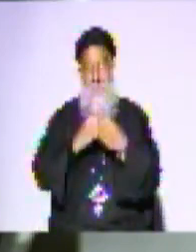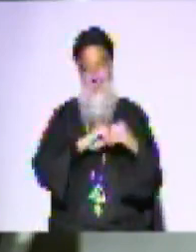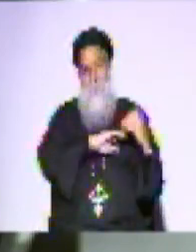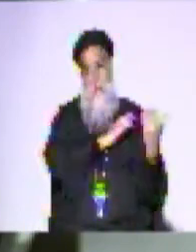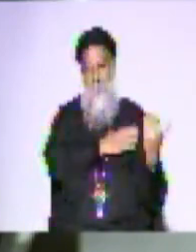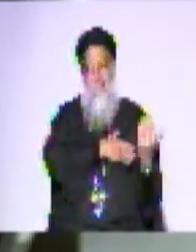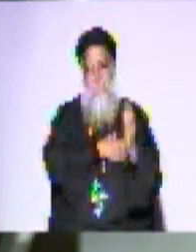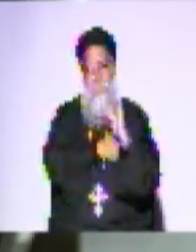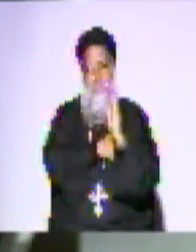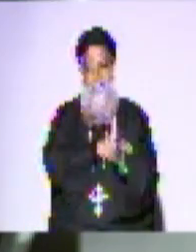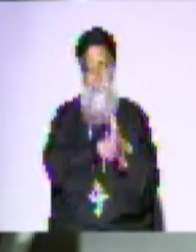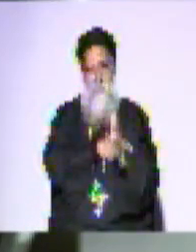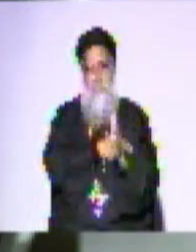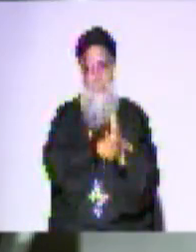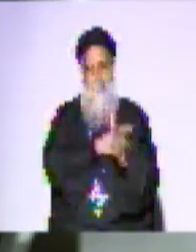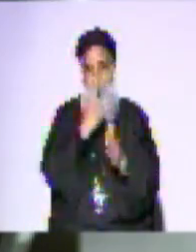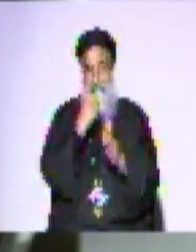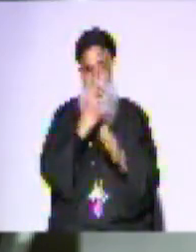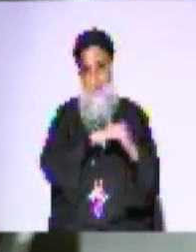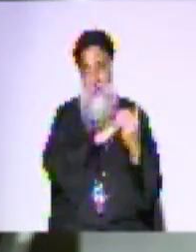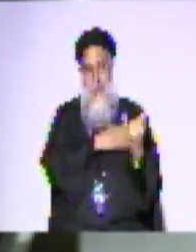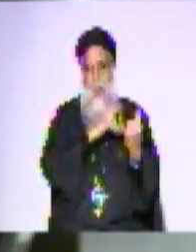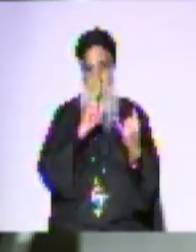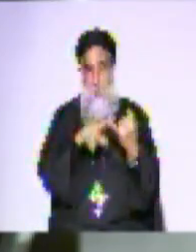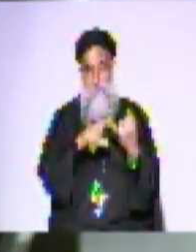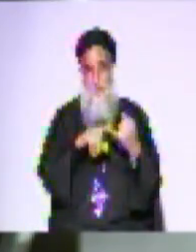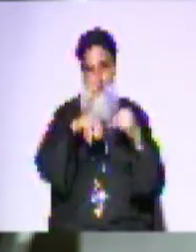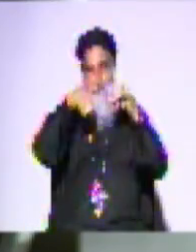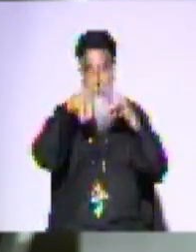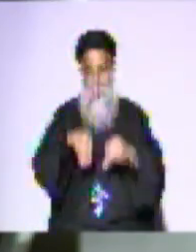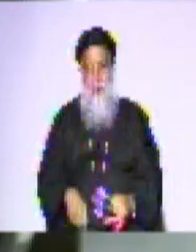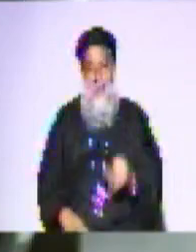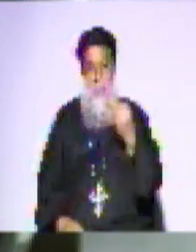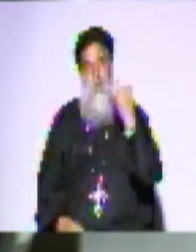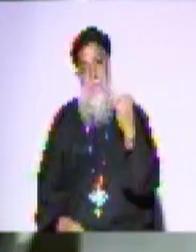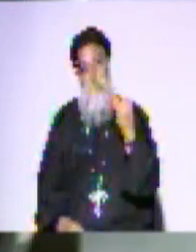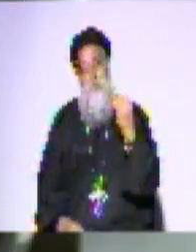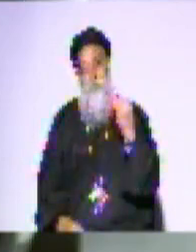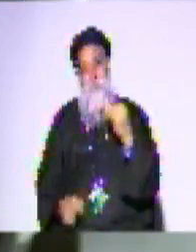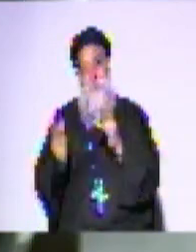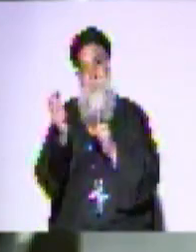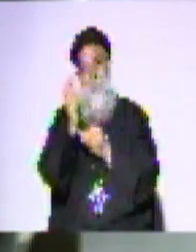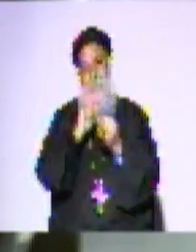بالإيمان إيمان واحد معمودية واحد زي ما